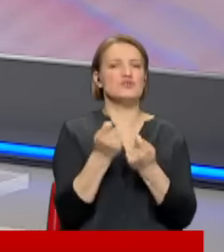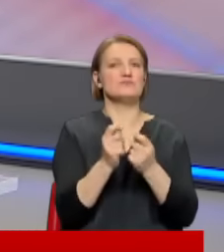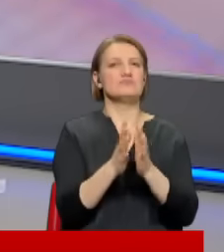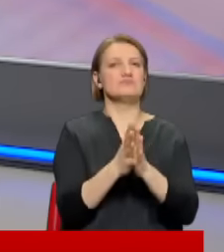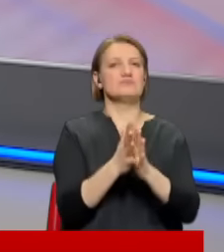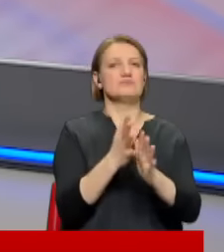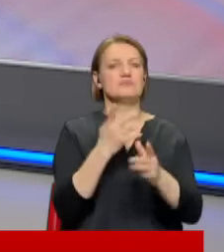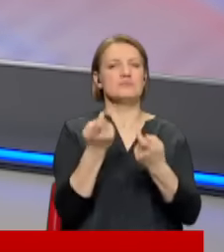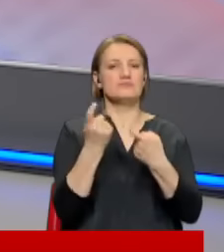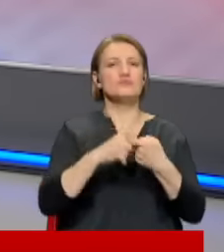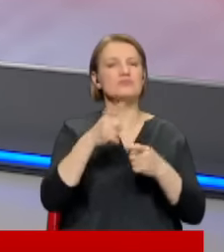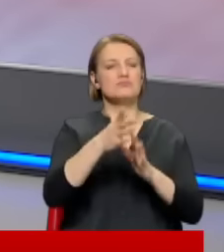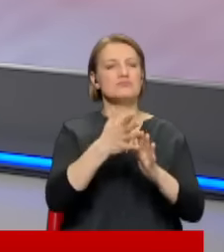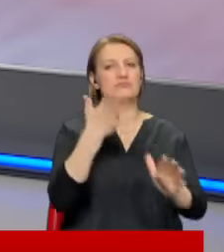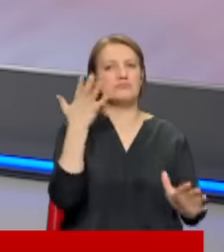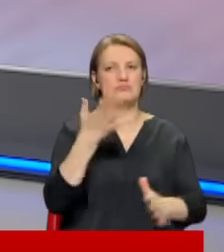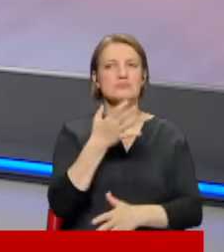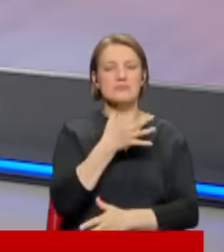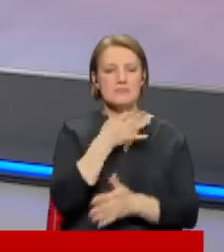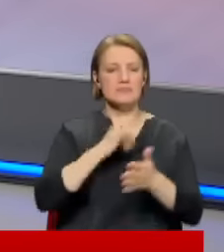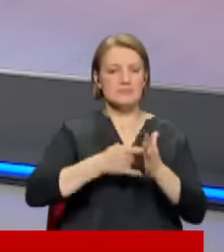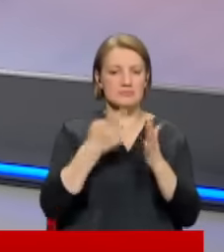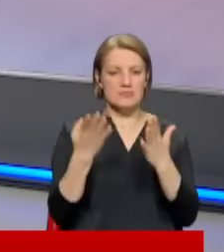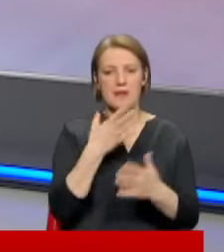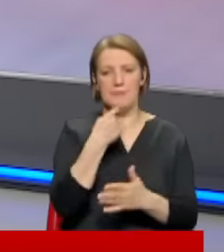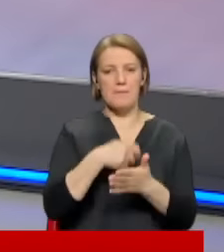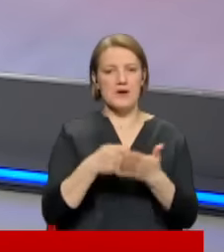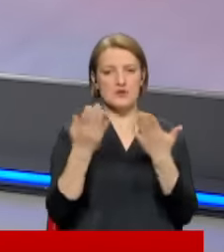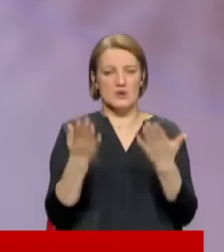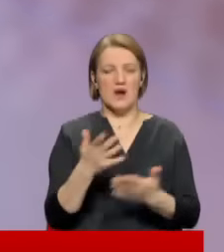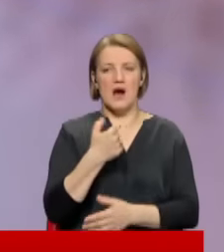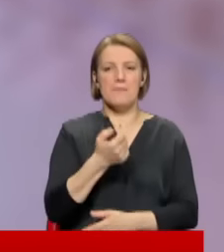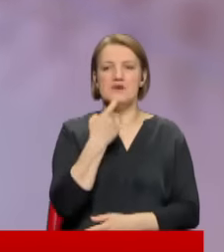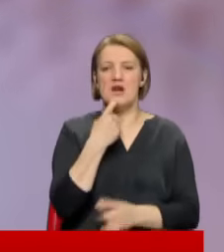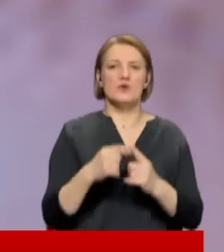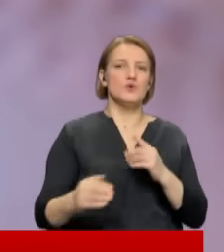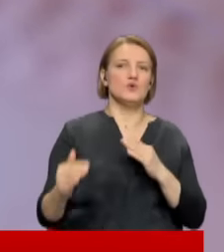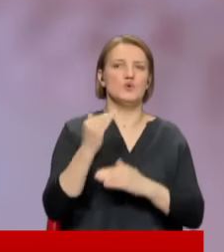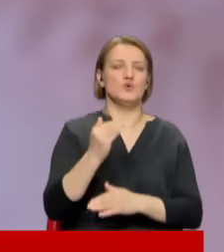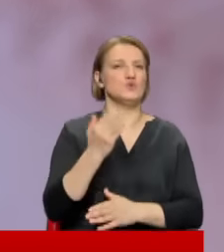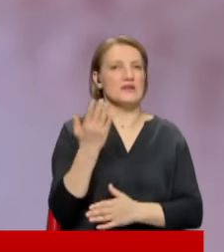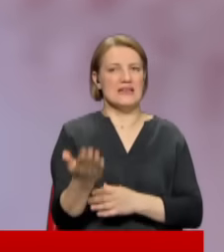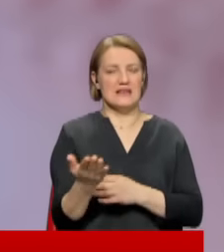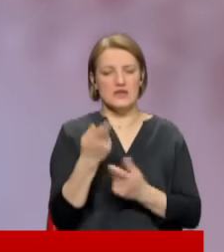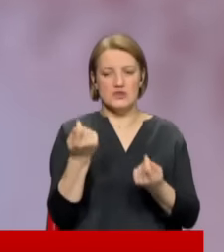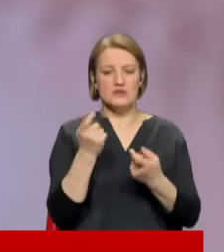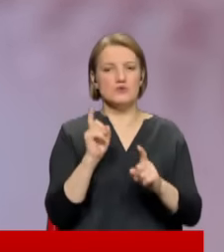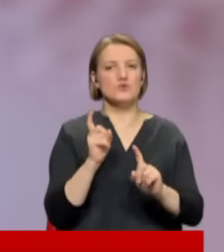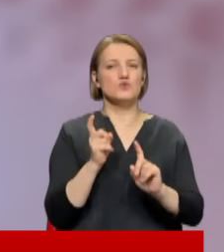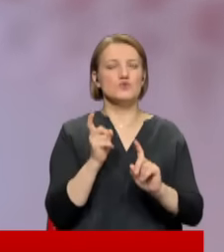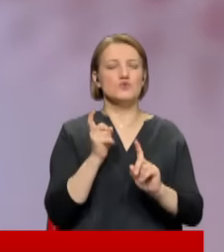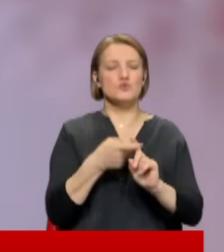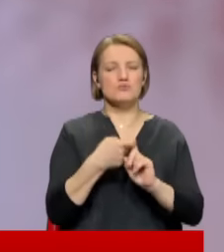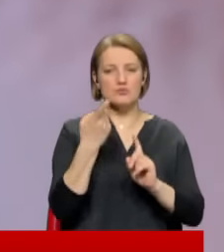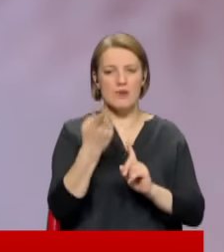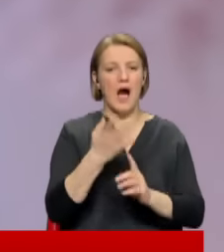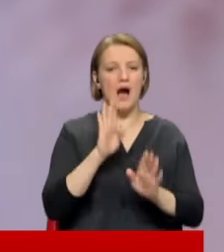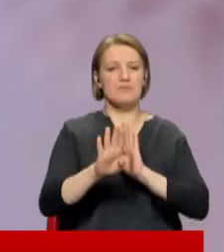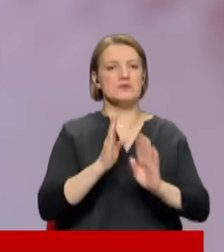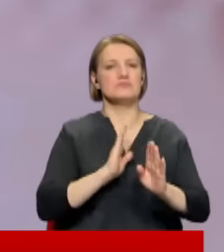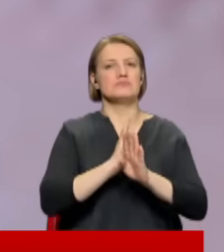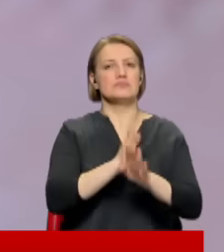Geçim sıkıntısı ve yerinde sayan emekli aylığı, 60 yaş üzerindekileri de işkur kapısına sürükledi.